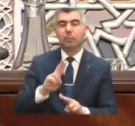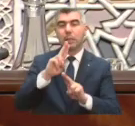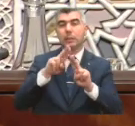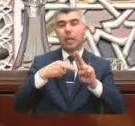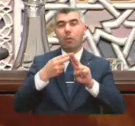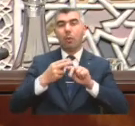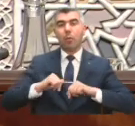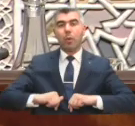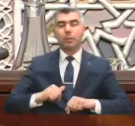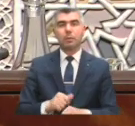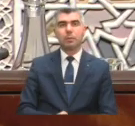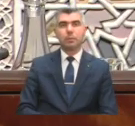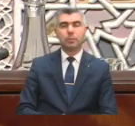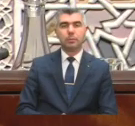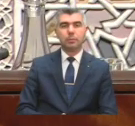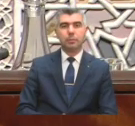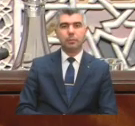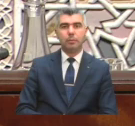تفضلوا.